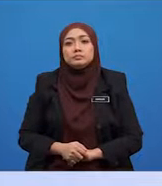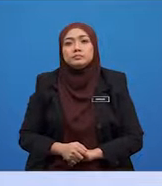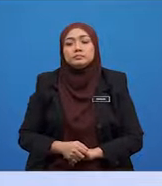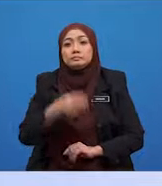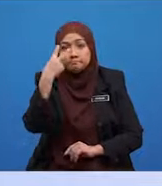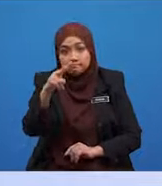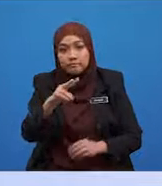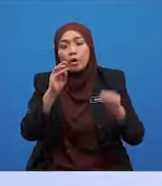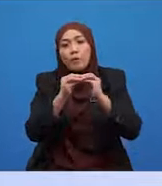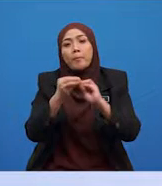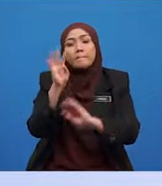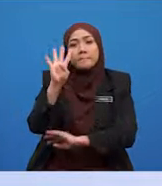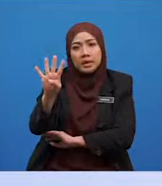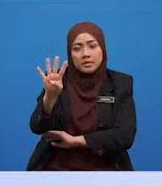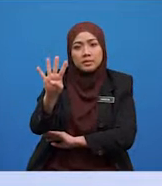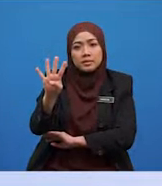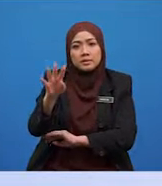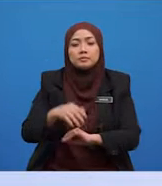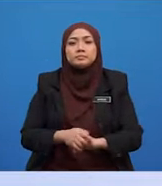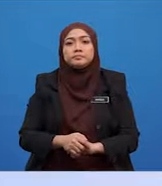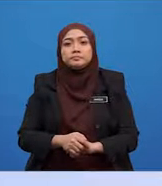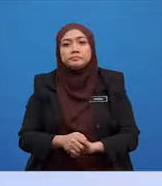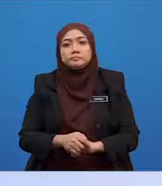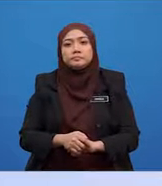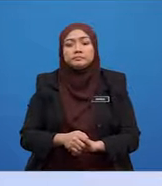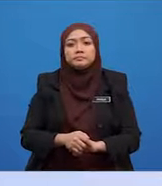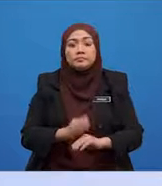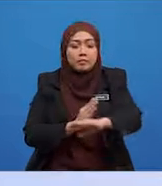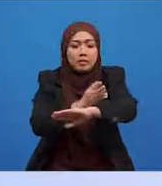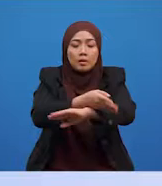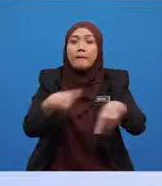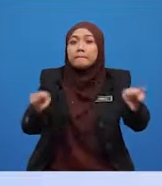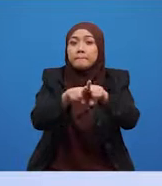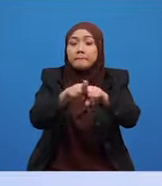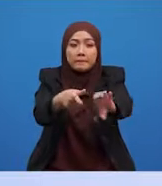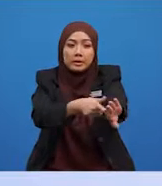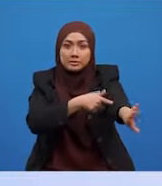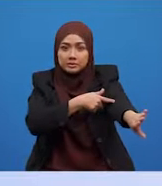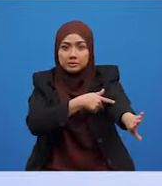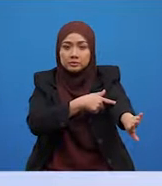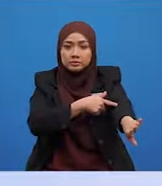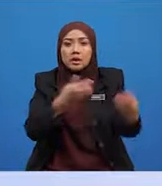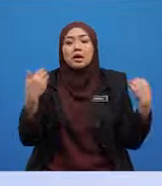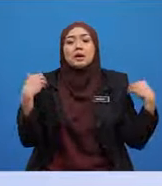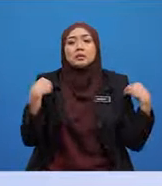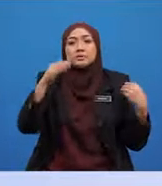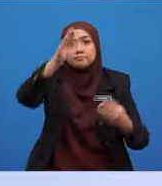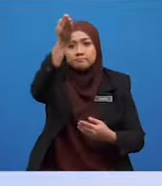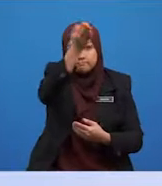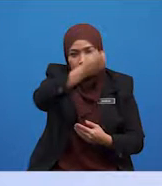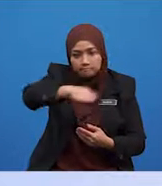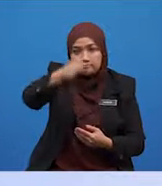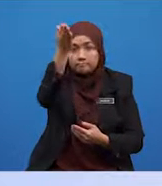Ciri yang keempat, perentas yang sama panjang menghasilkan lengkok yang sama